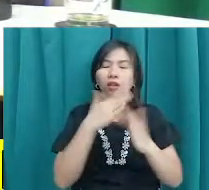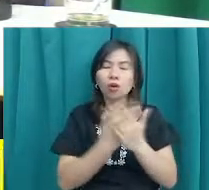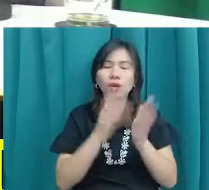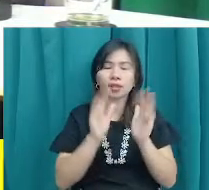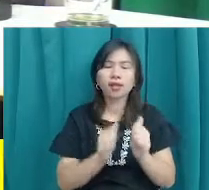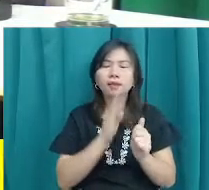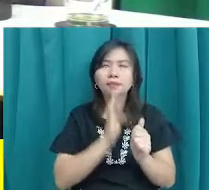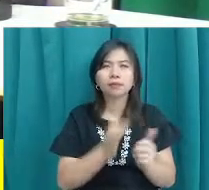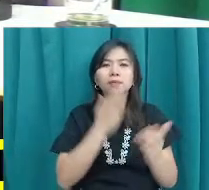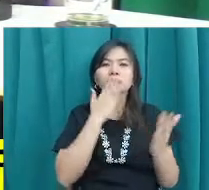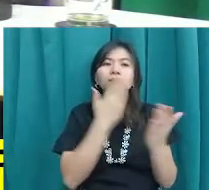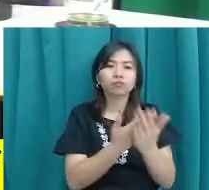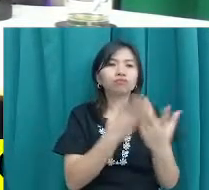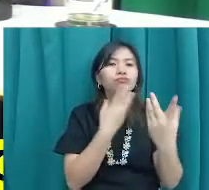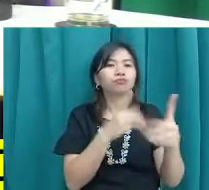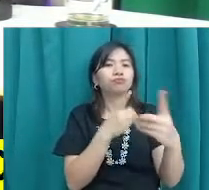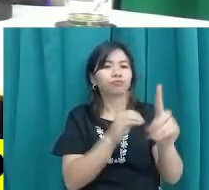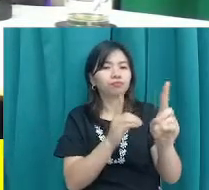Yeah.